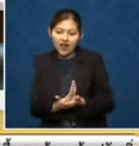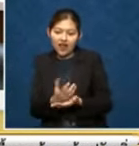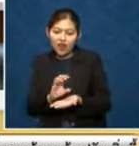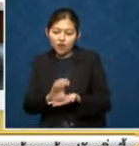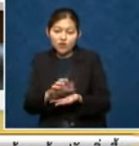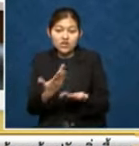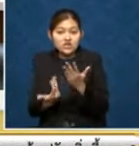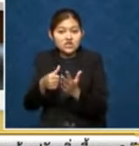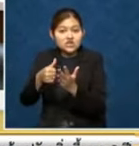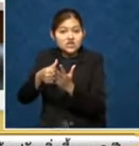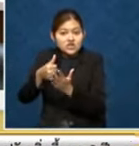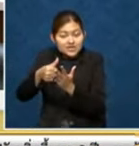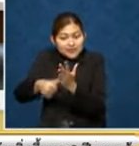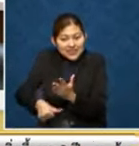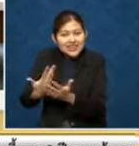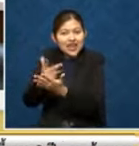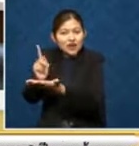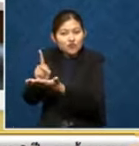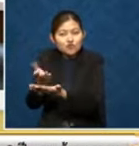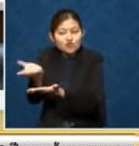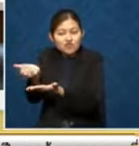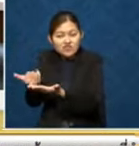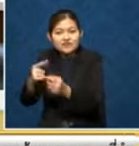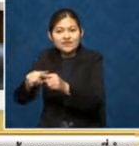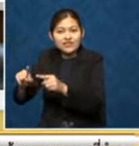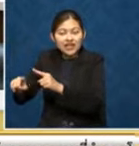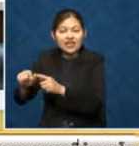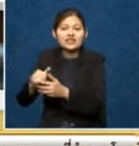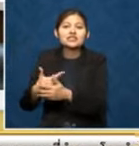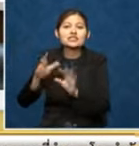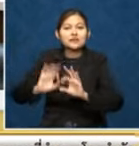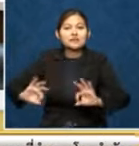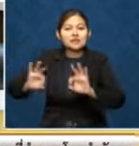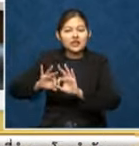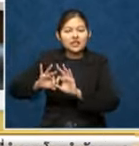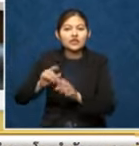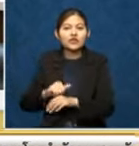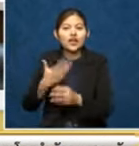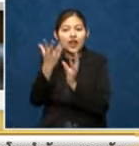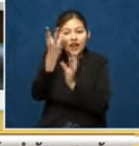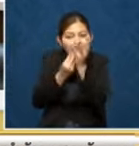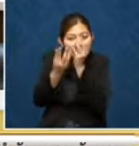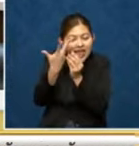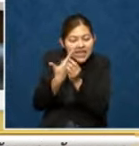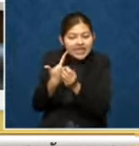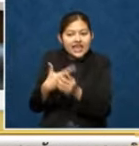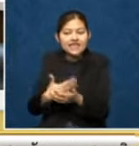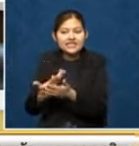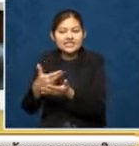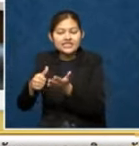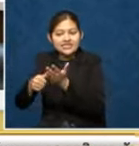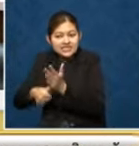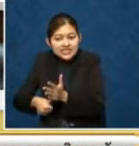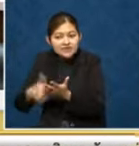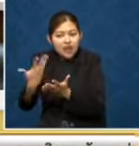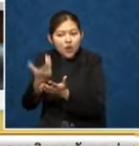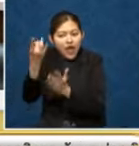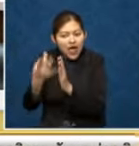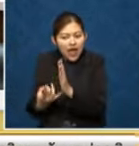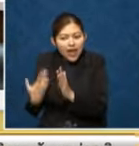กู้ยืมทั้งส่งเสริมการเข้าถึงบริการทางการเงินที่จำเป็นโดยการศึกษารายละเอียดของสินเชื่อให้ตรงต่อความ